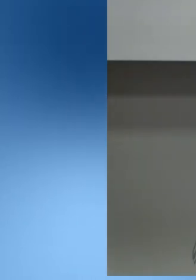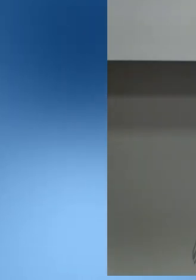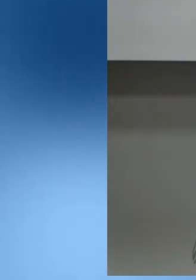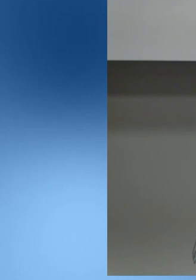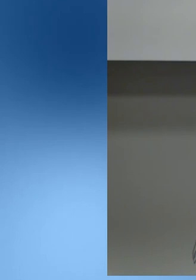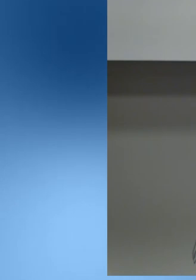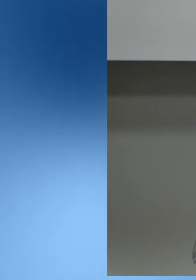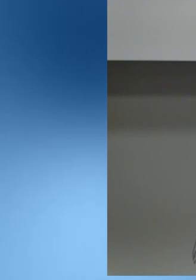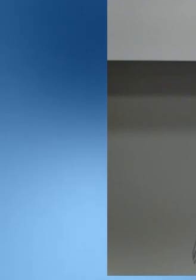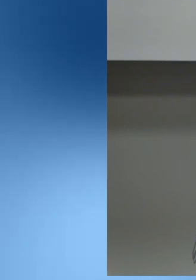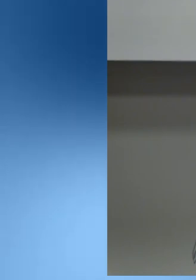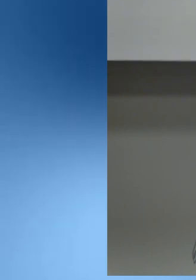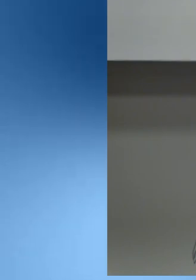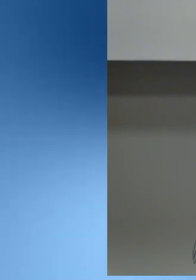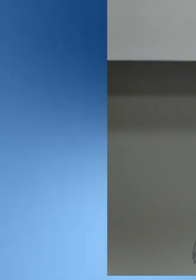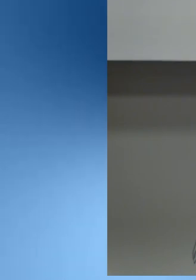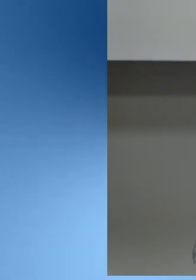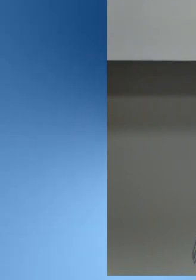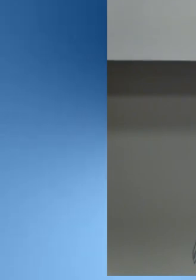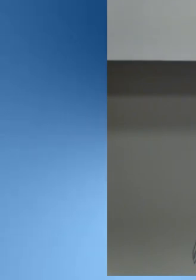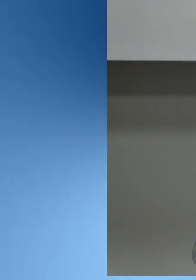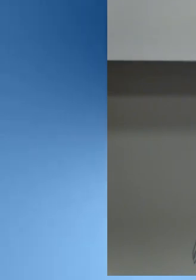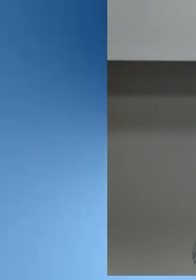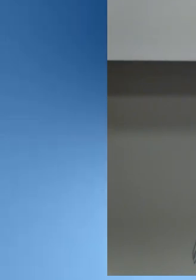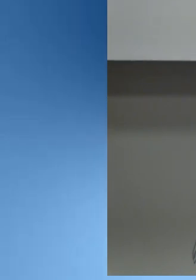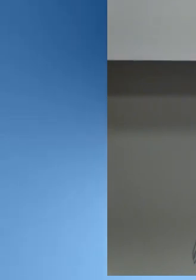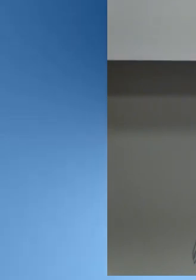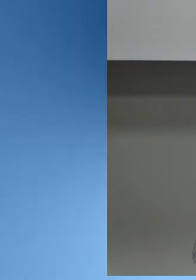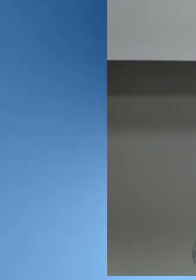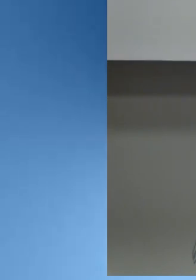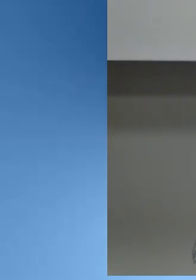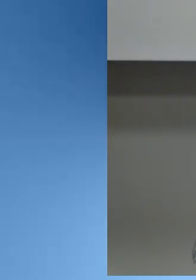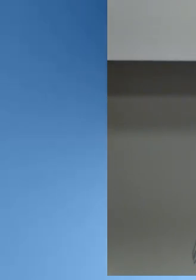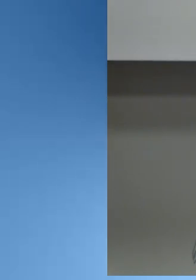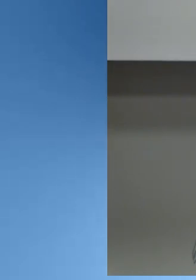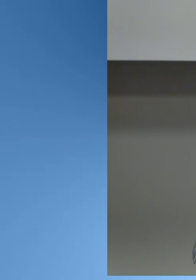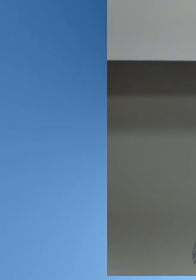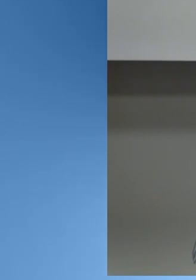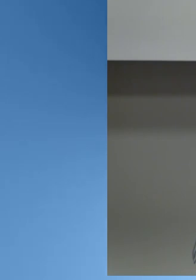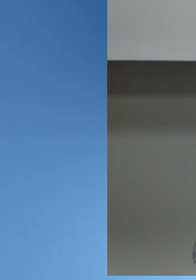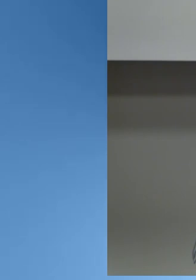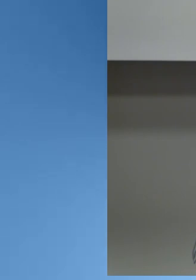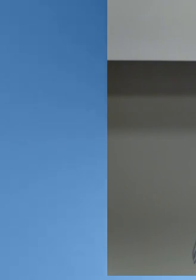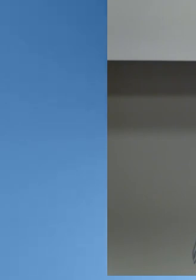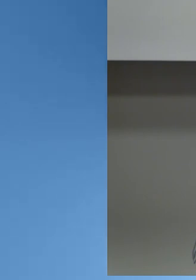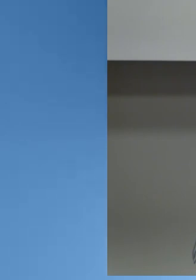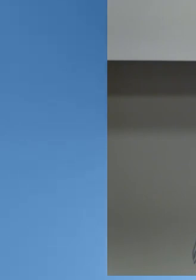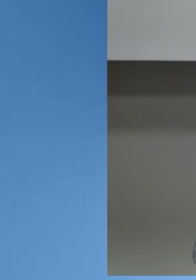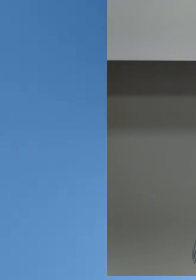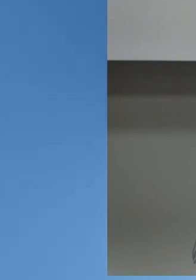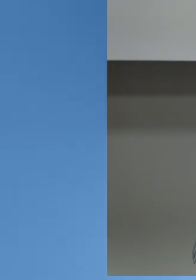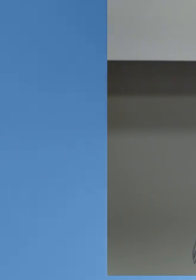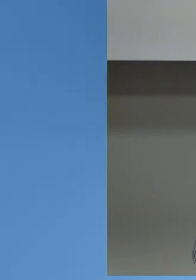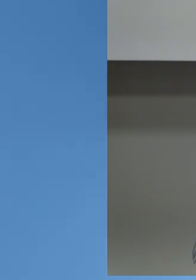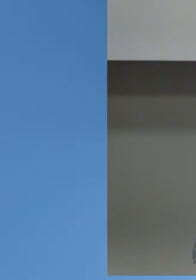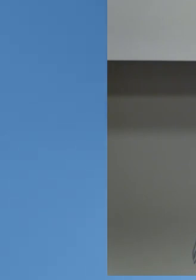parler autant de temps que vous voulez et autant de fois que vous voulez euh personnellement ma première expérience politique en 2010